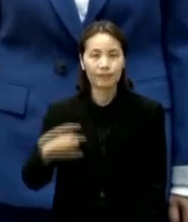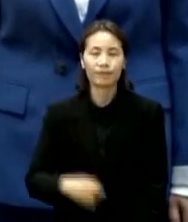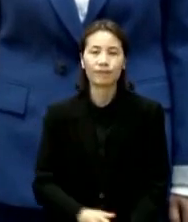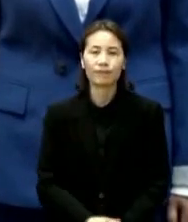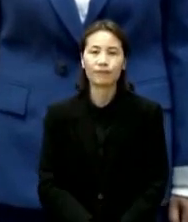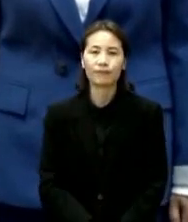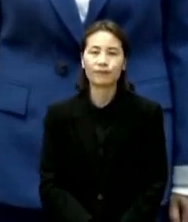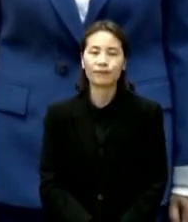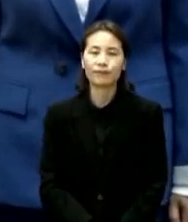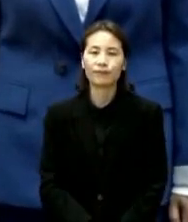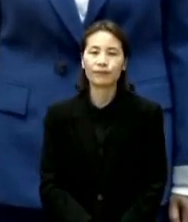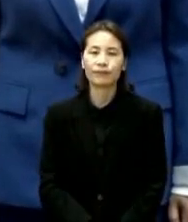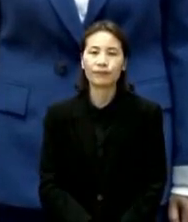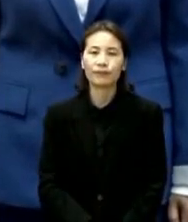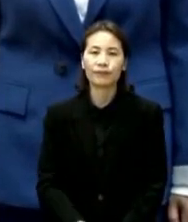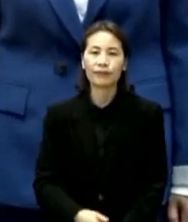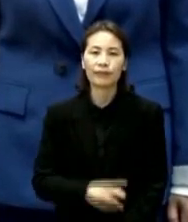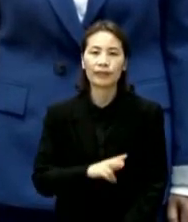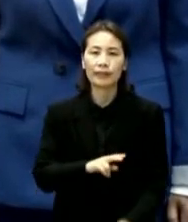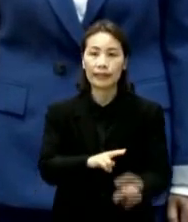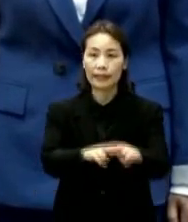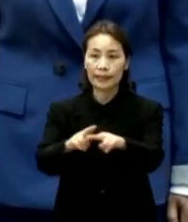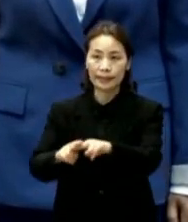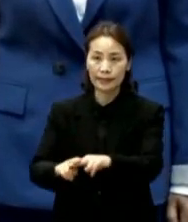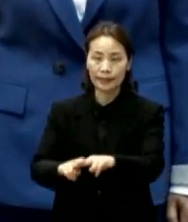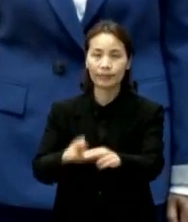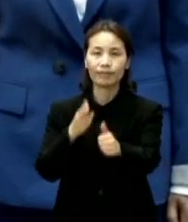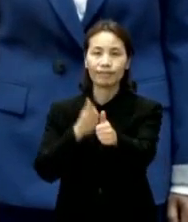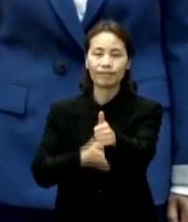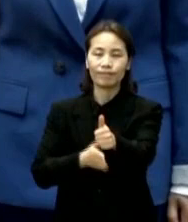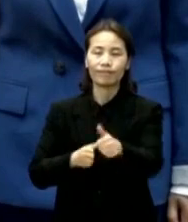이은미. 의석에 계신 의원님들은 자리에 앉아주시기 바랍니다.